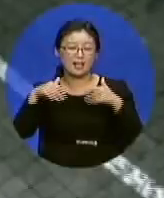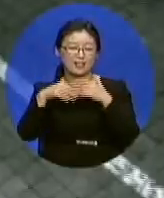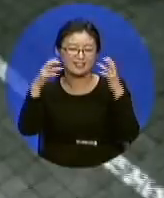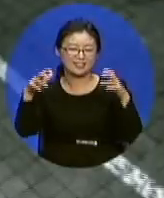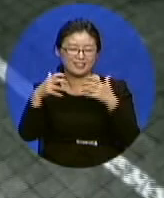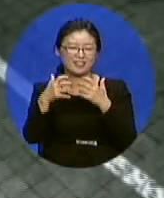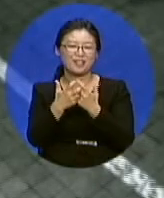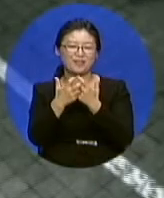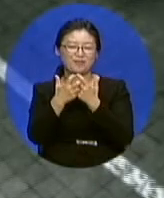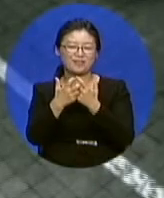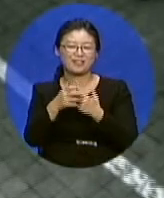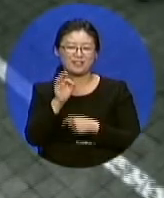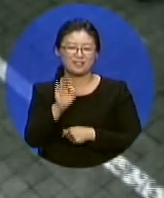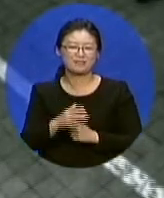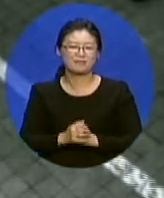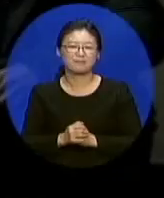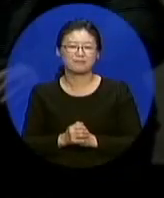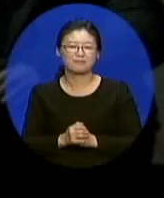물들일 것으로 전망됩니다.